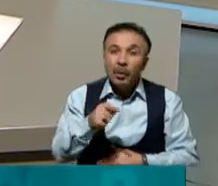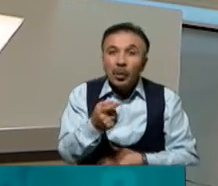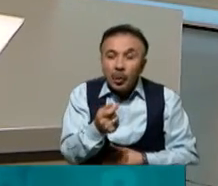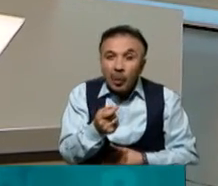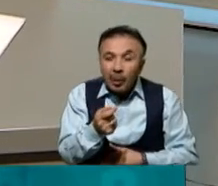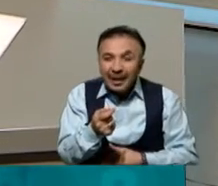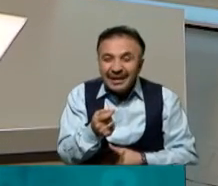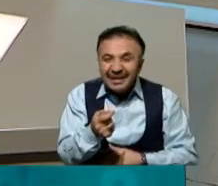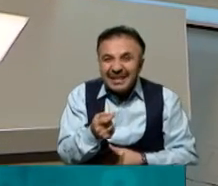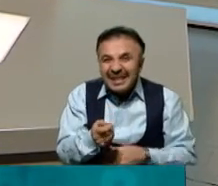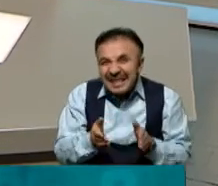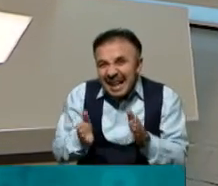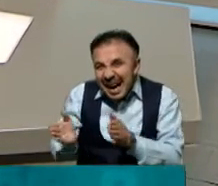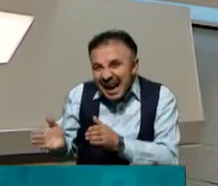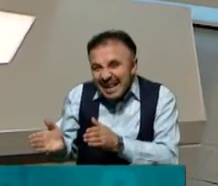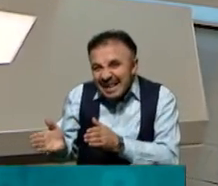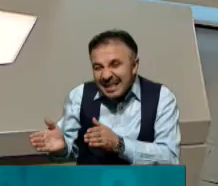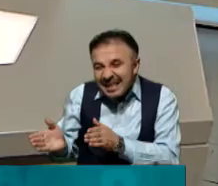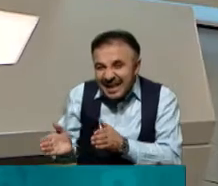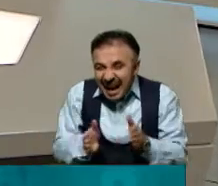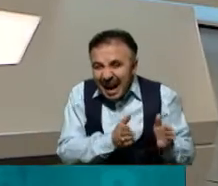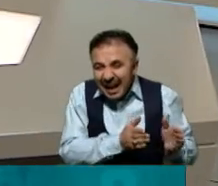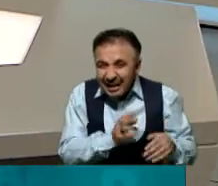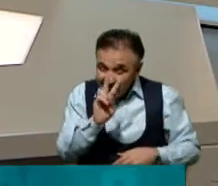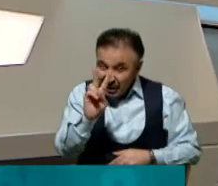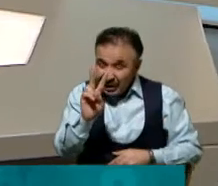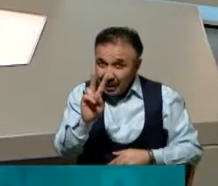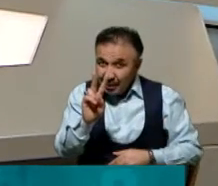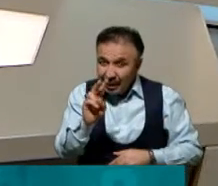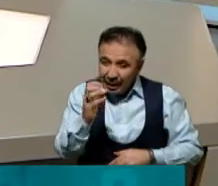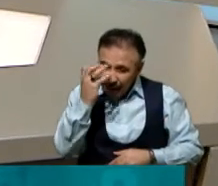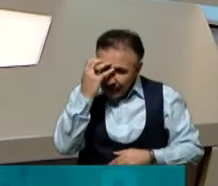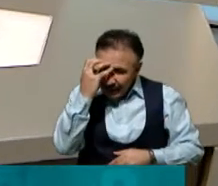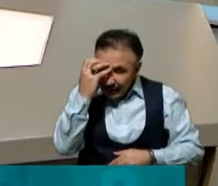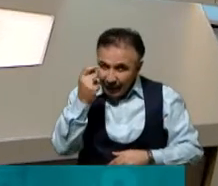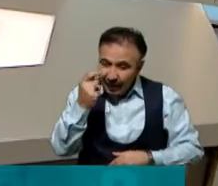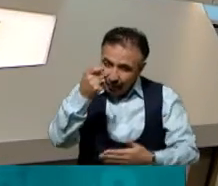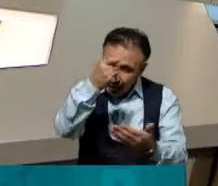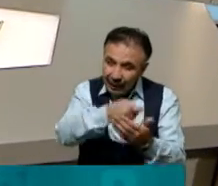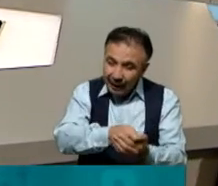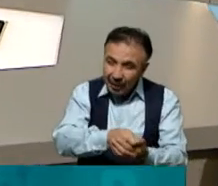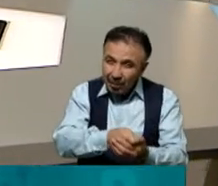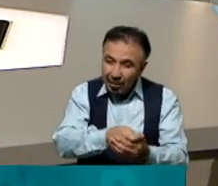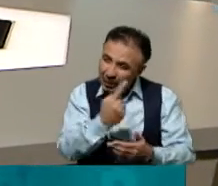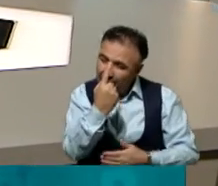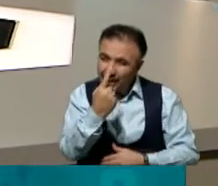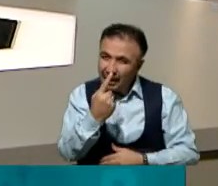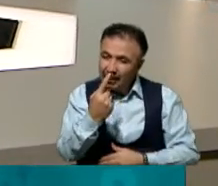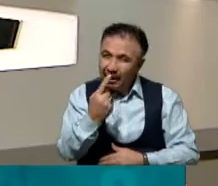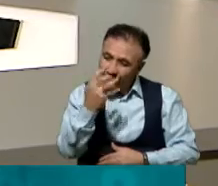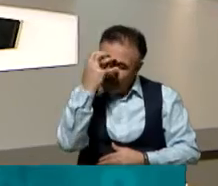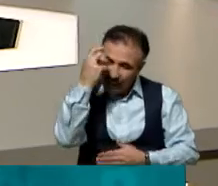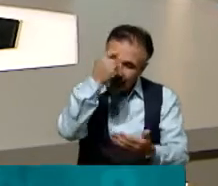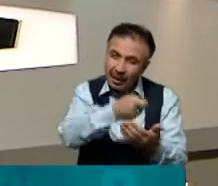ayrı 2 kere mi vereceğim? Yoksa bir kere mi vereceğim? Hani 10 fakiri doyuracağım veya 3 gün oruç tutsam oluyor